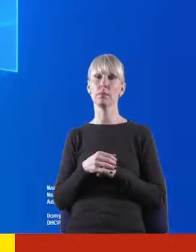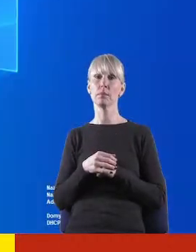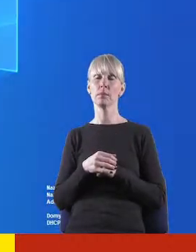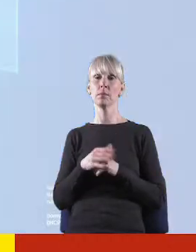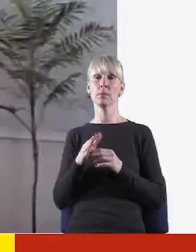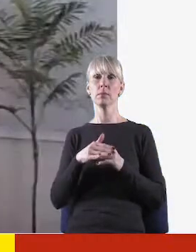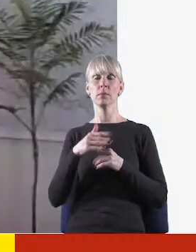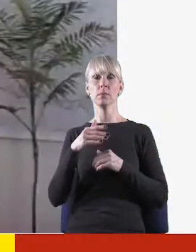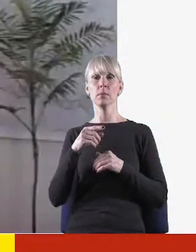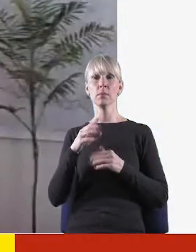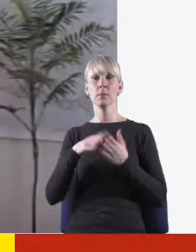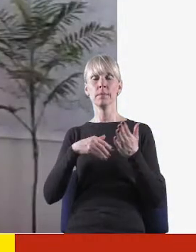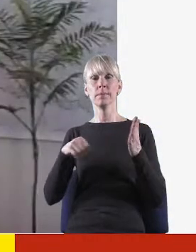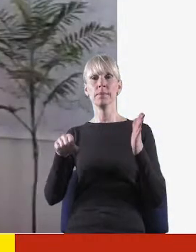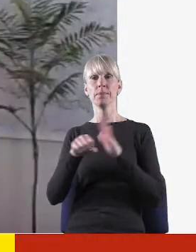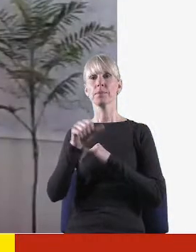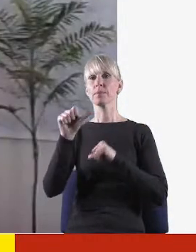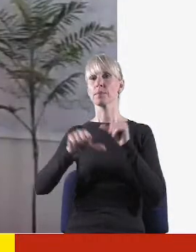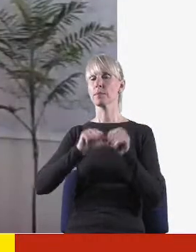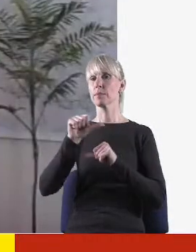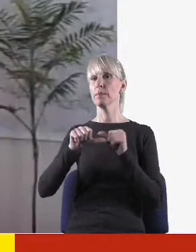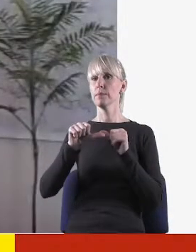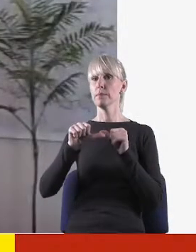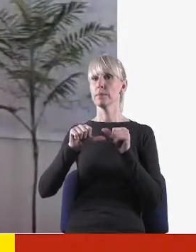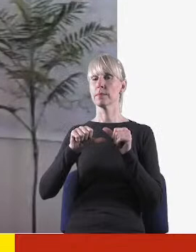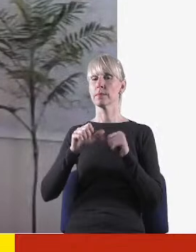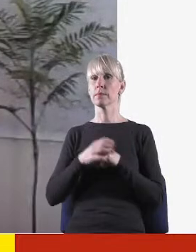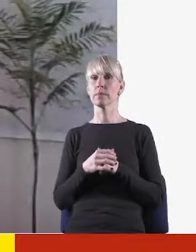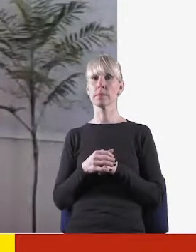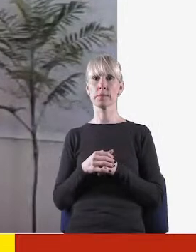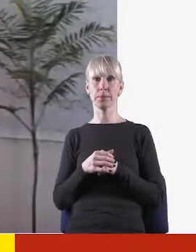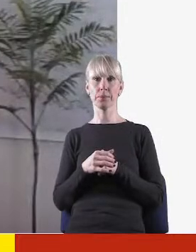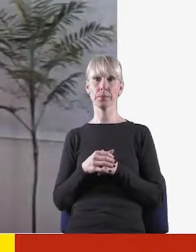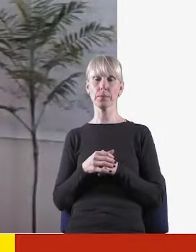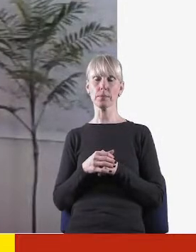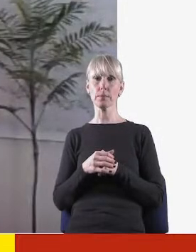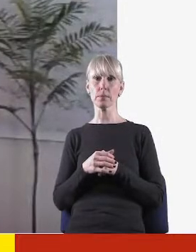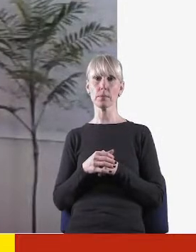rok do roku, na przykład, jeżeli mówimy